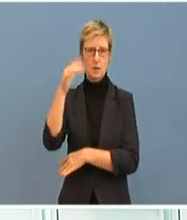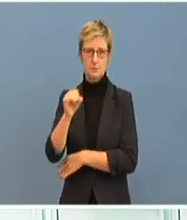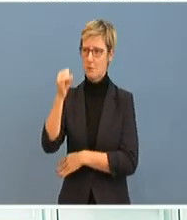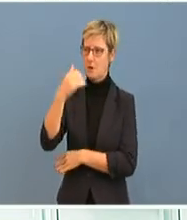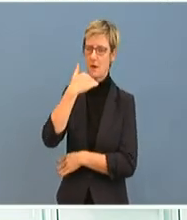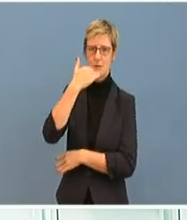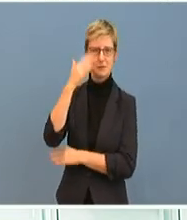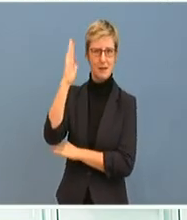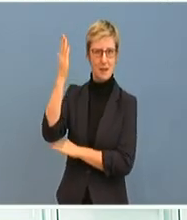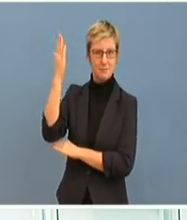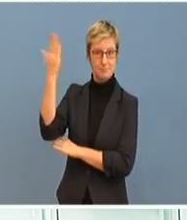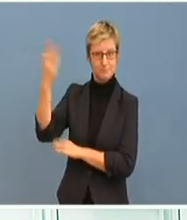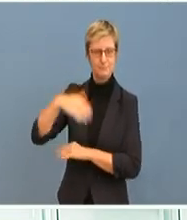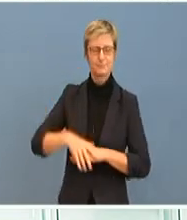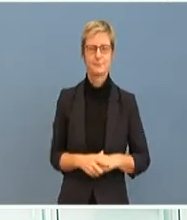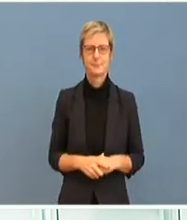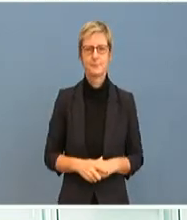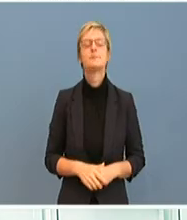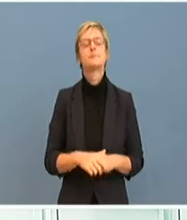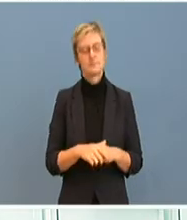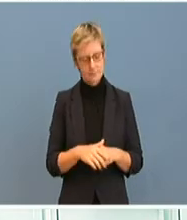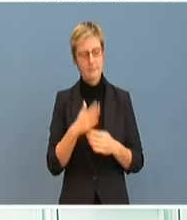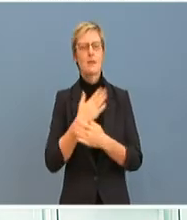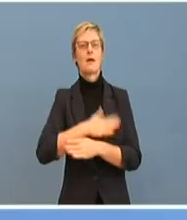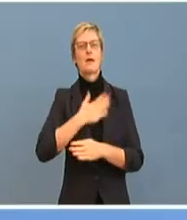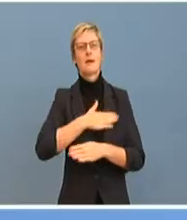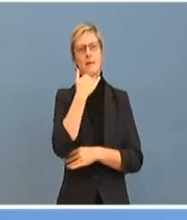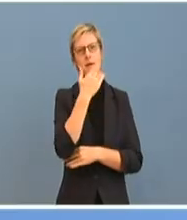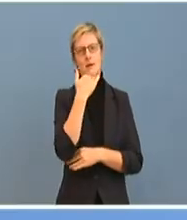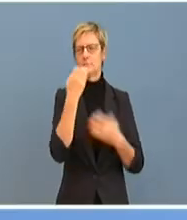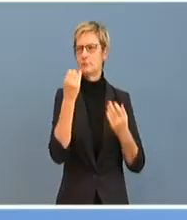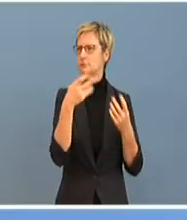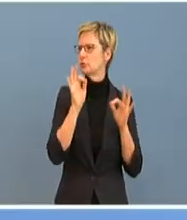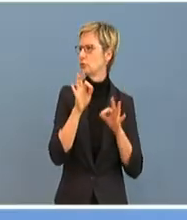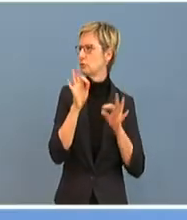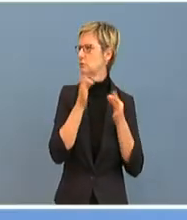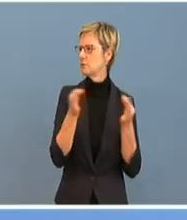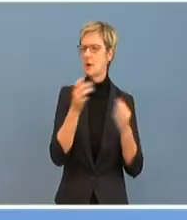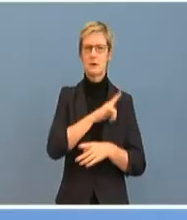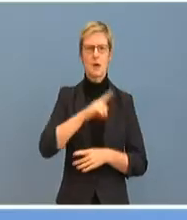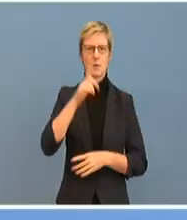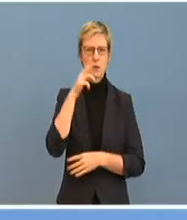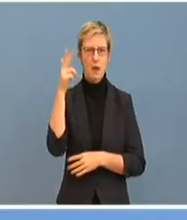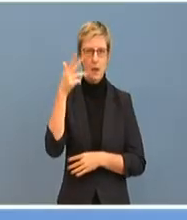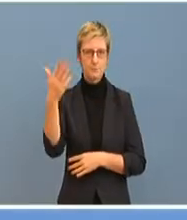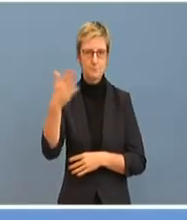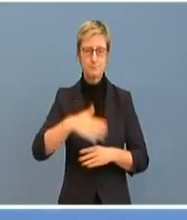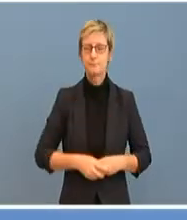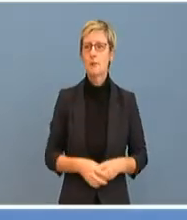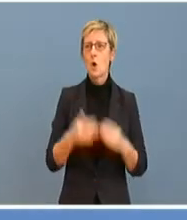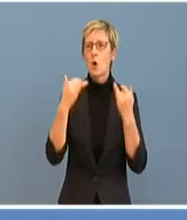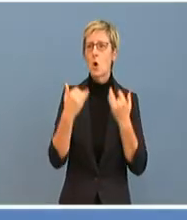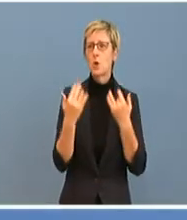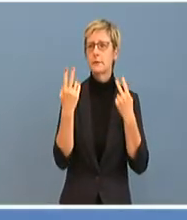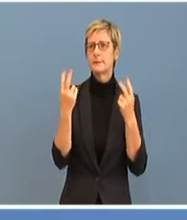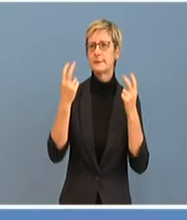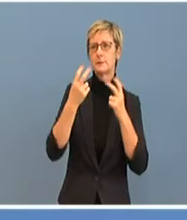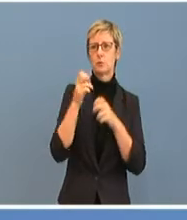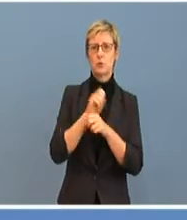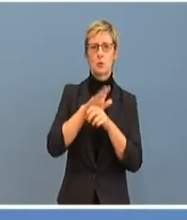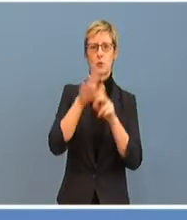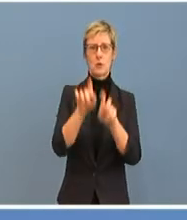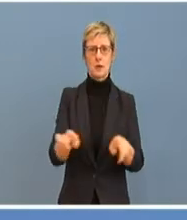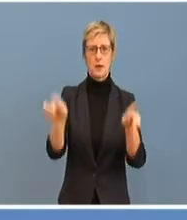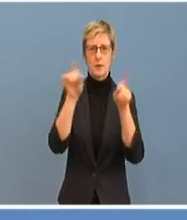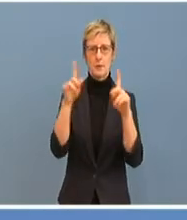Seibert. Ja, das tue ich gerne. Schönen guten Tag, meine Damen und Herren. Die heutige Sitzung des Corona-Kabinetts